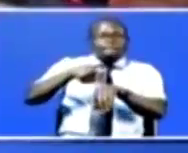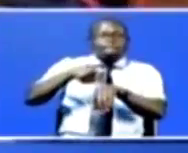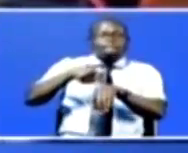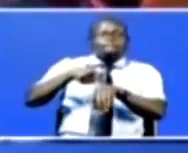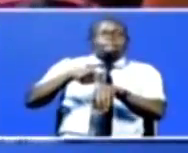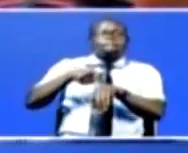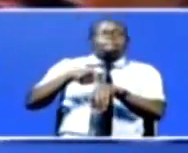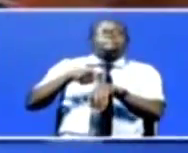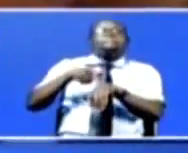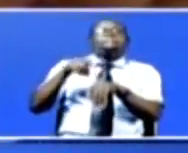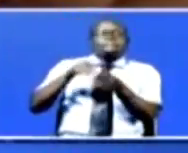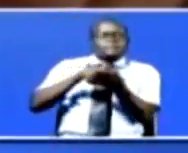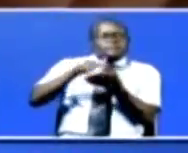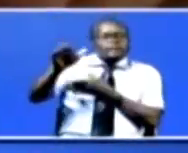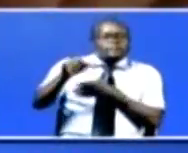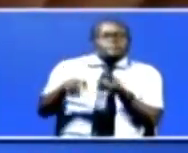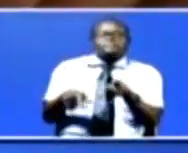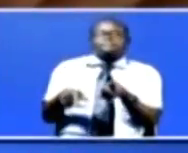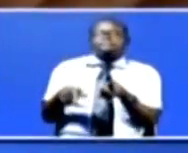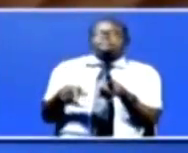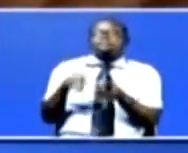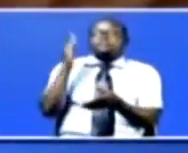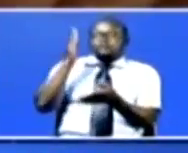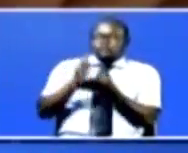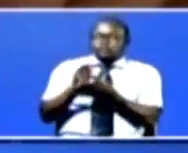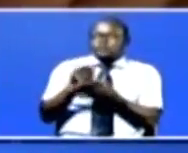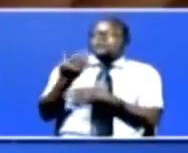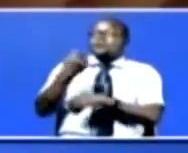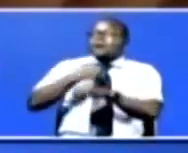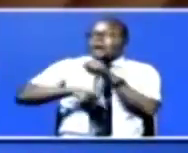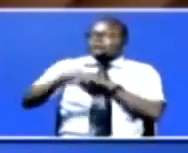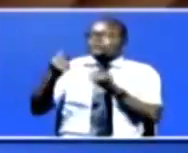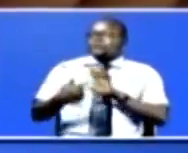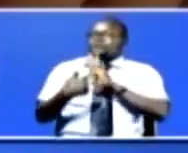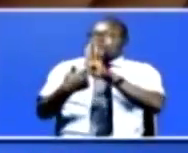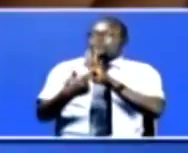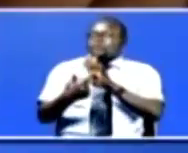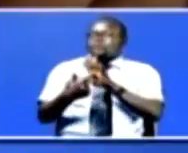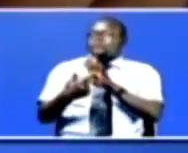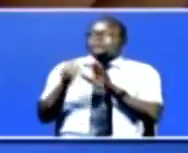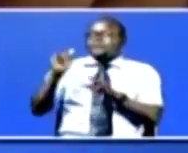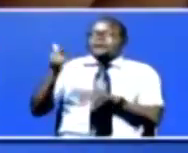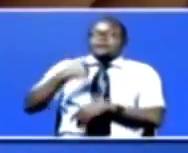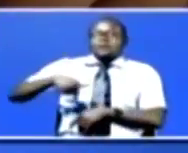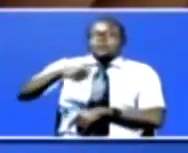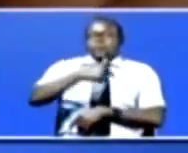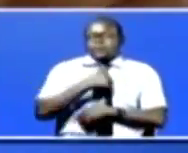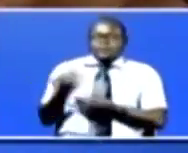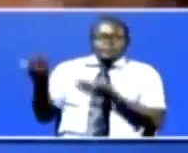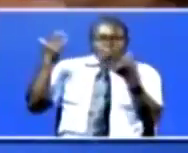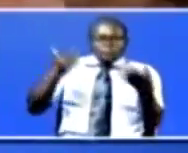Hii signal ikitoka kwa transmitter ifike kwa receiver, kuna action inakuwa made na hii microprocessor hapa ambayo tumeweka. Ni kifaa